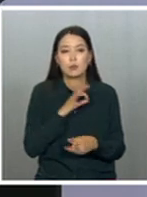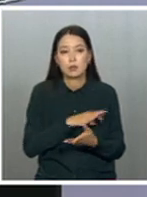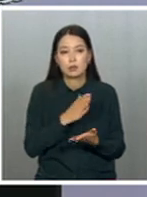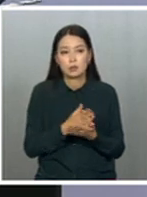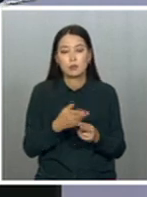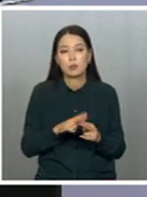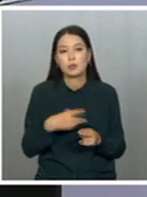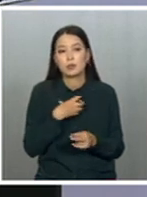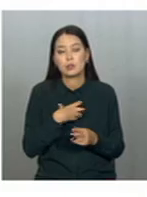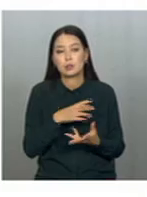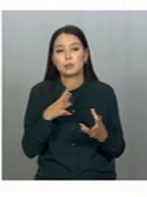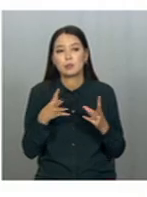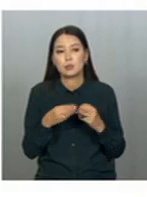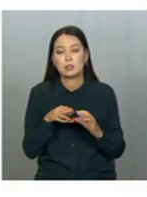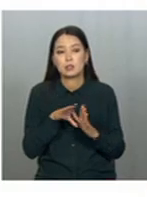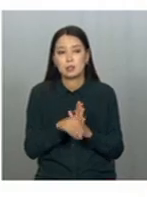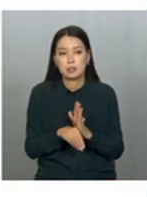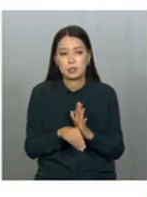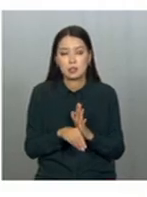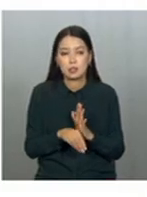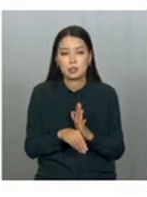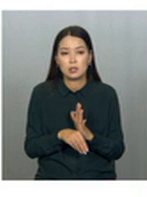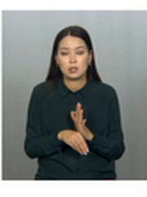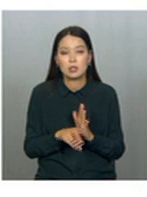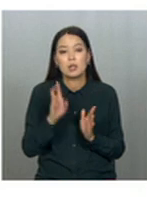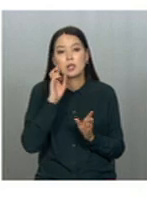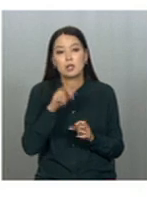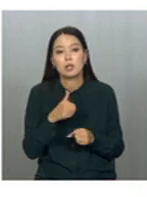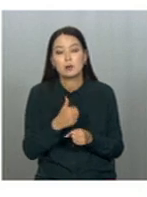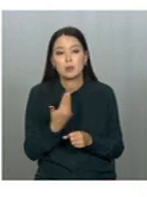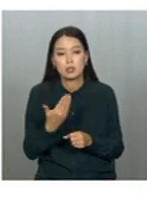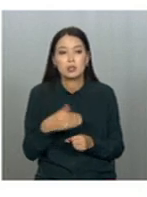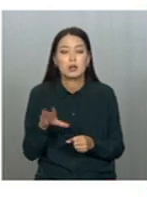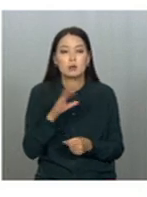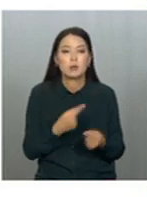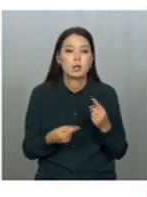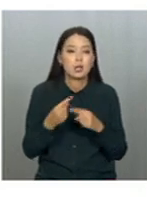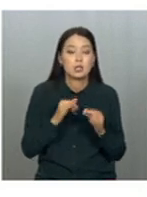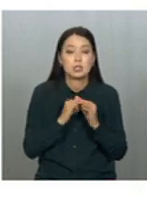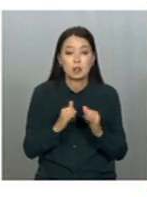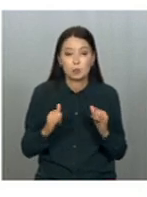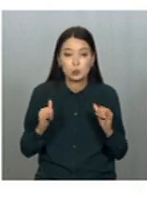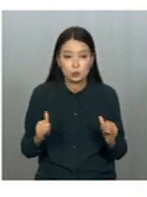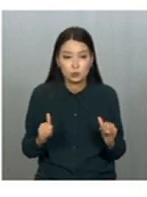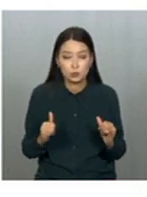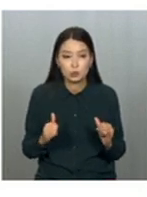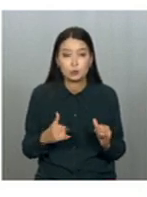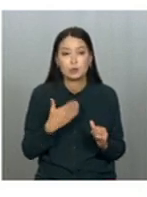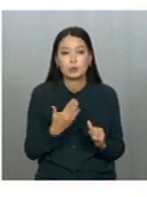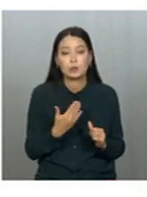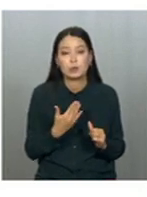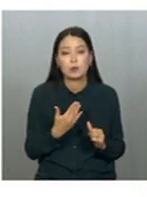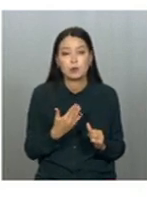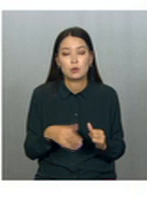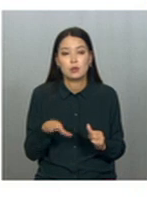мақсатта біз үшін түсінікті еді, өйткені еліміздегі шикізат базасын дамыту және өнімдерімізді